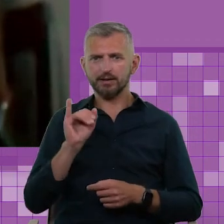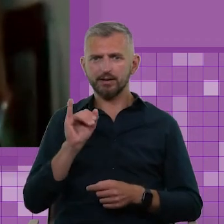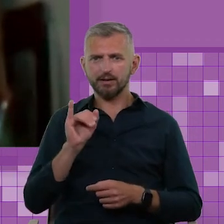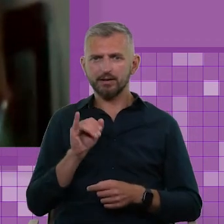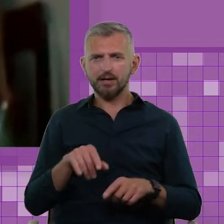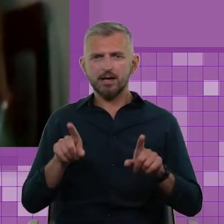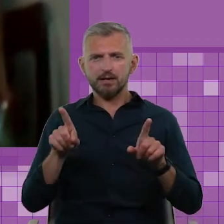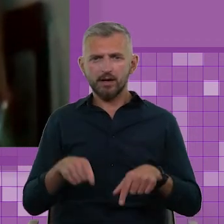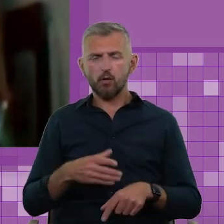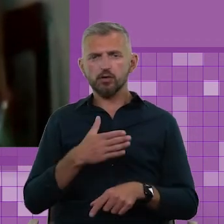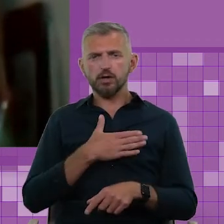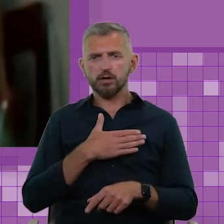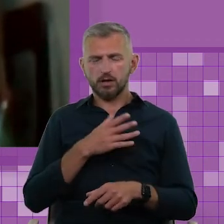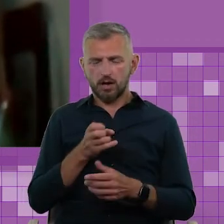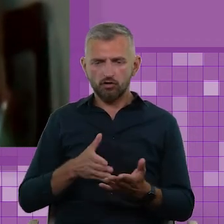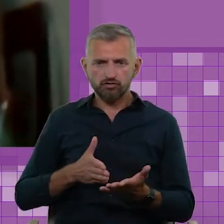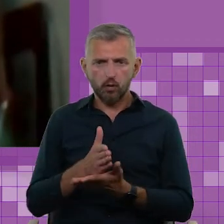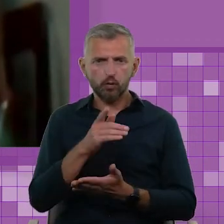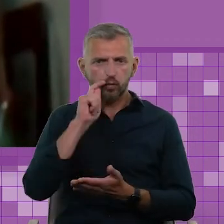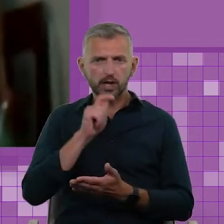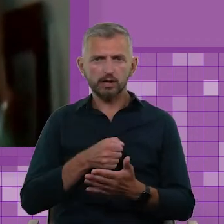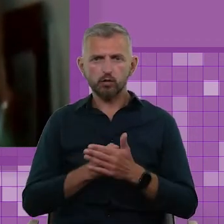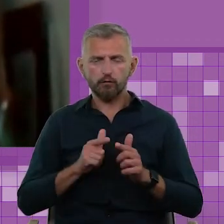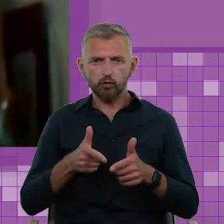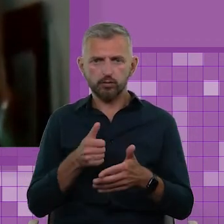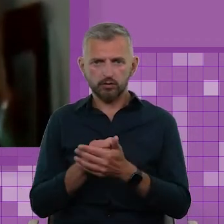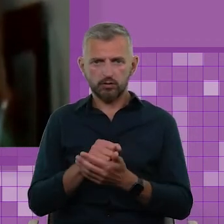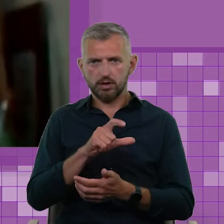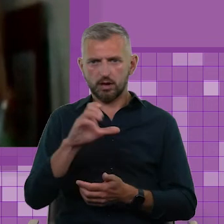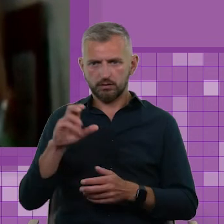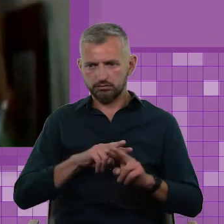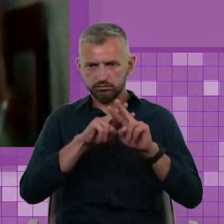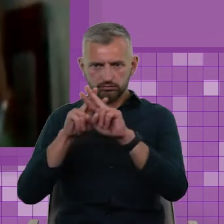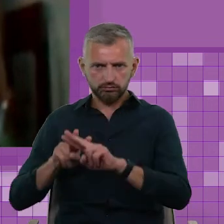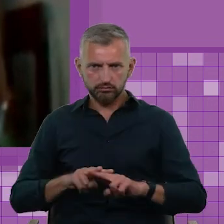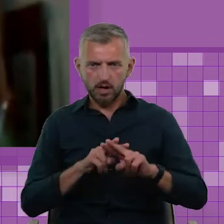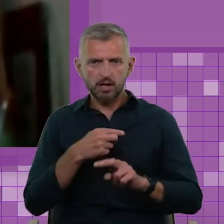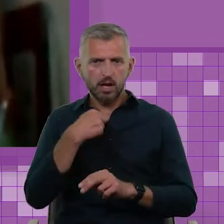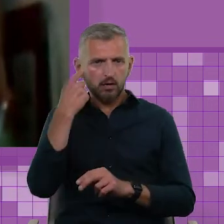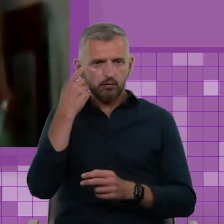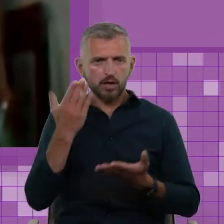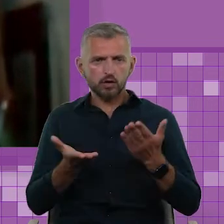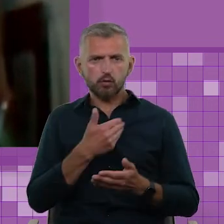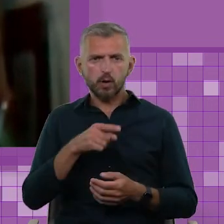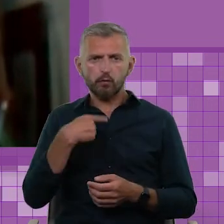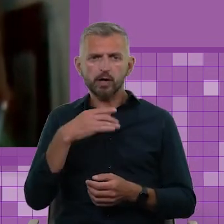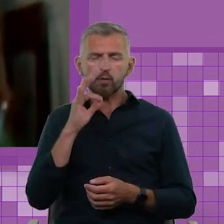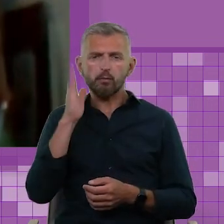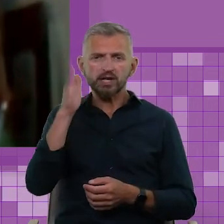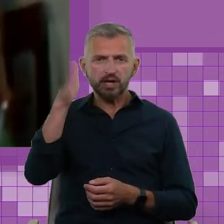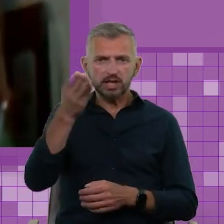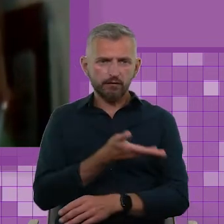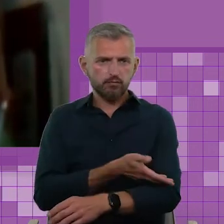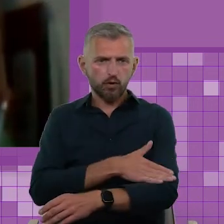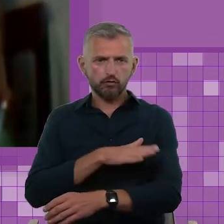і також на шляху України до вступу до Євросоюзу. Я думаю, що якщо ми говоримо про перспективи